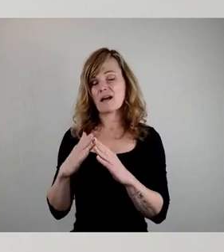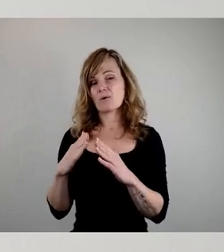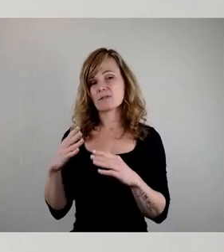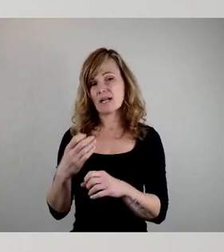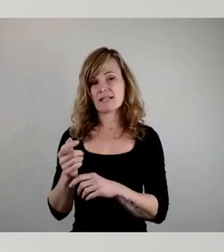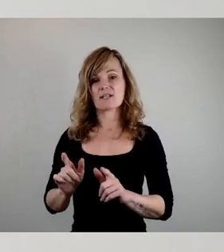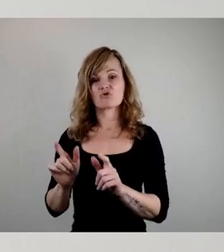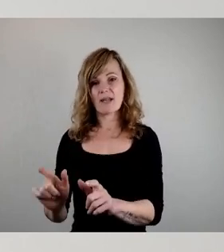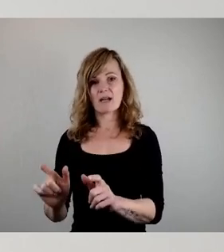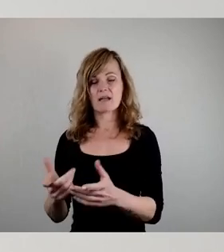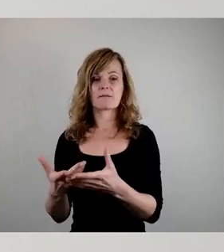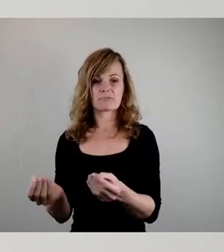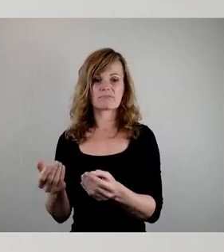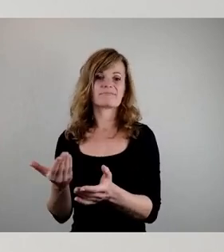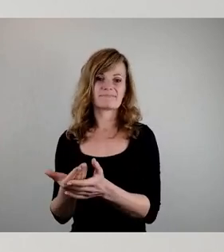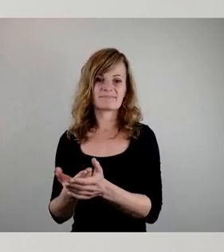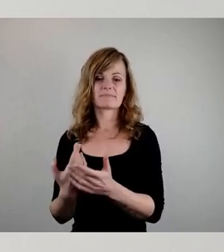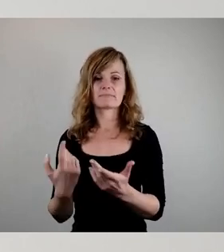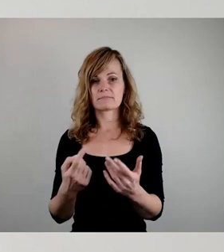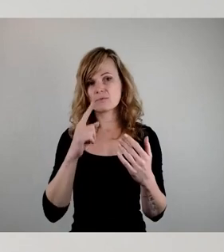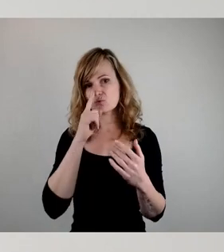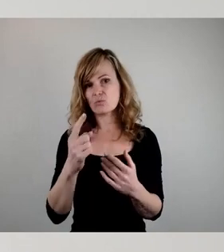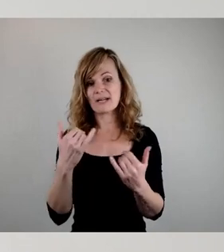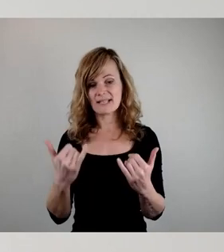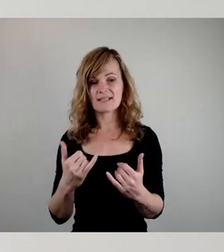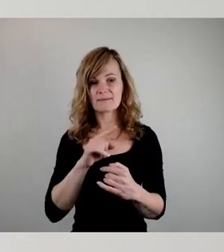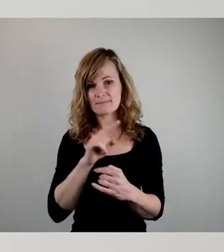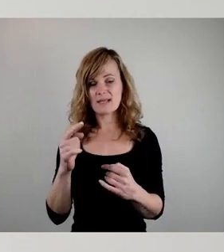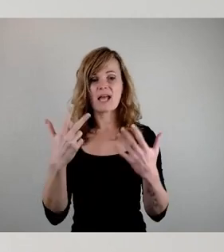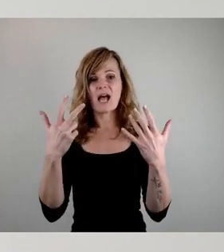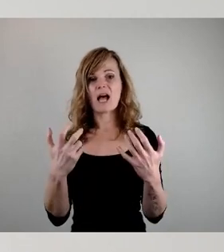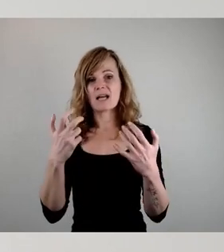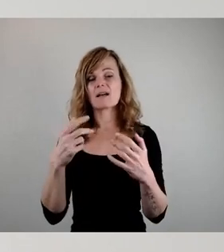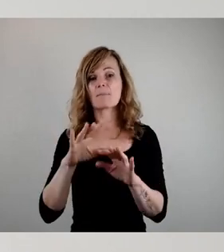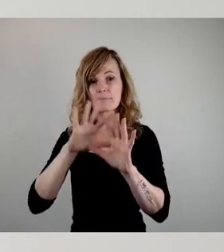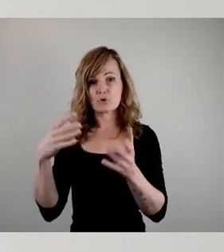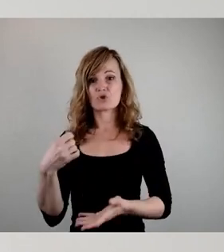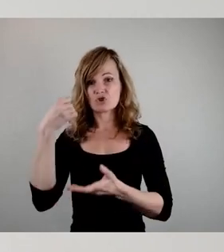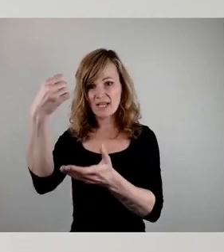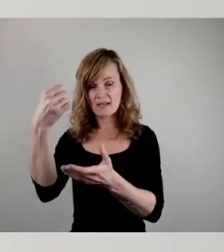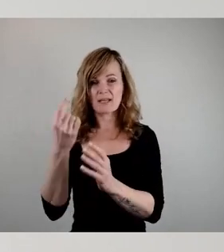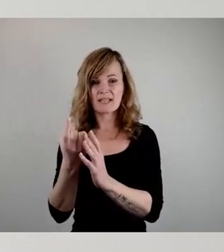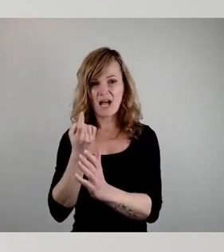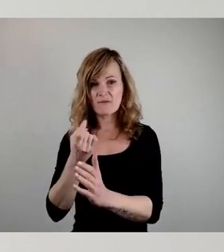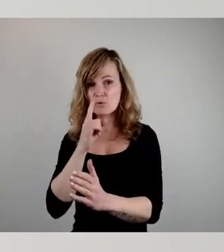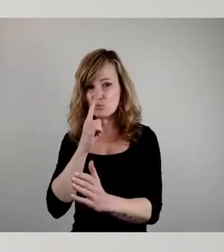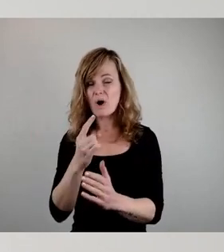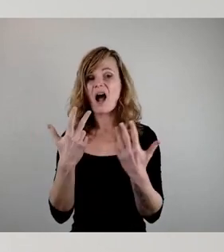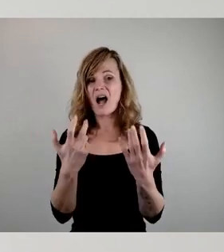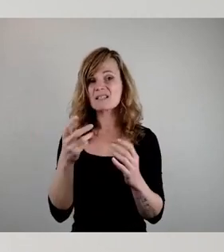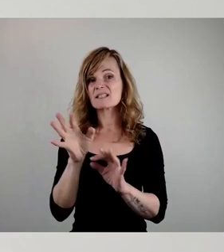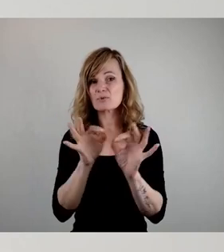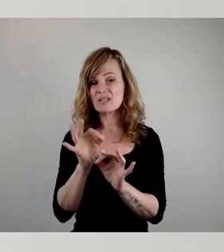wir haben ja jetzt auch nur eine 80-prozentige Budgetfreigabe im Ergebnishaushalt. Auch davon sind die Planungsmittel